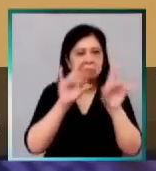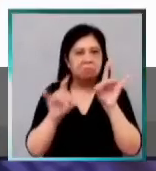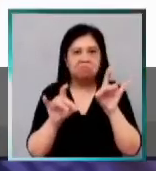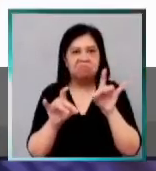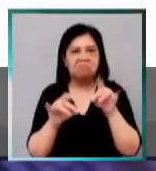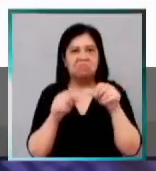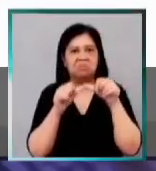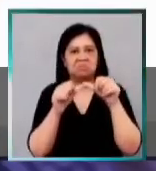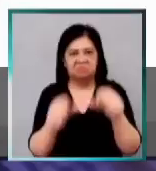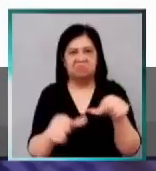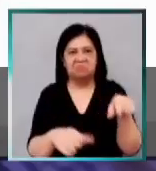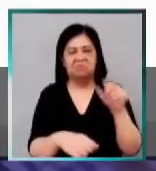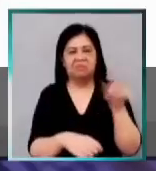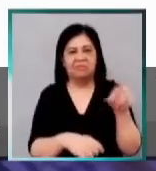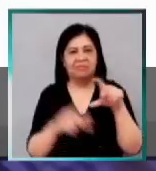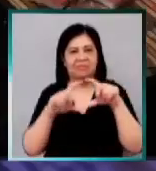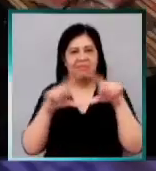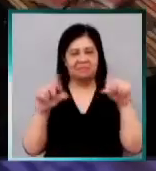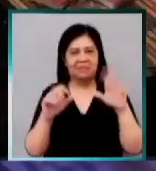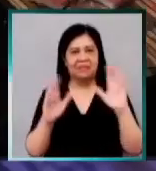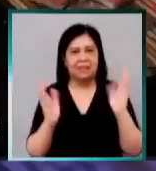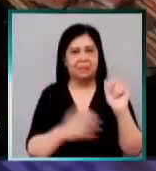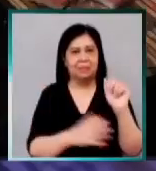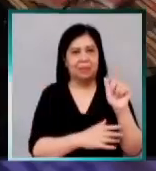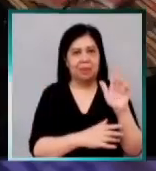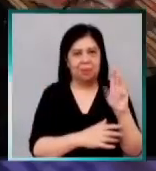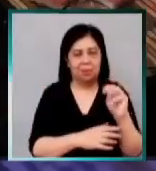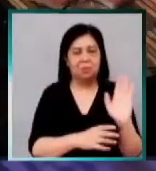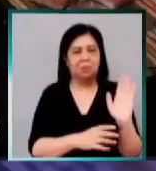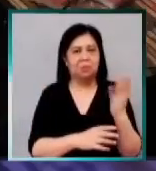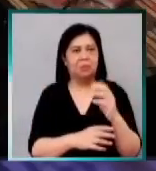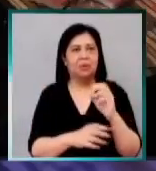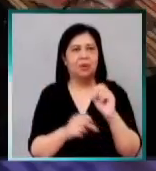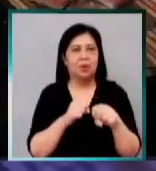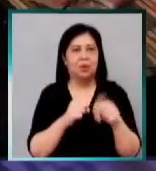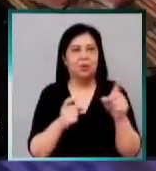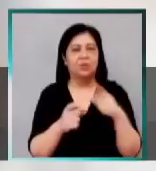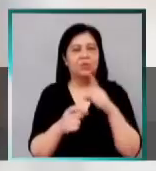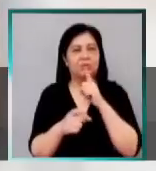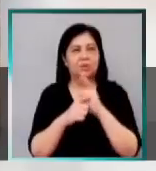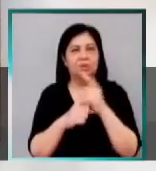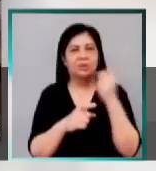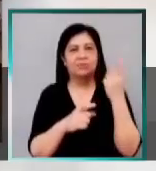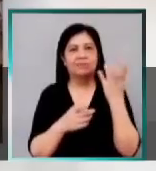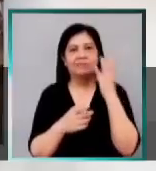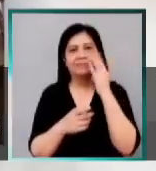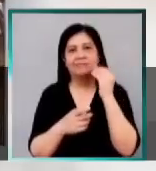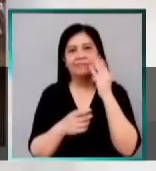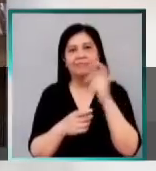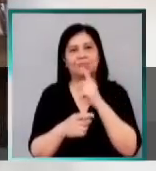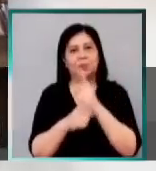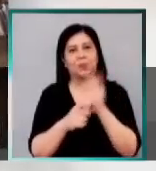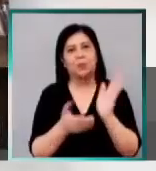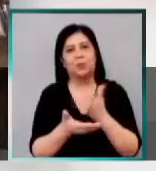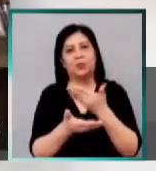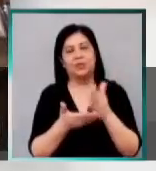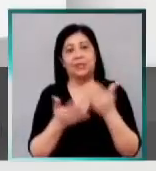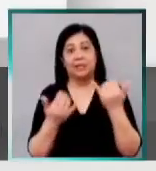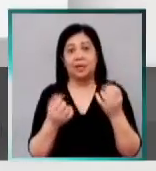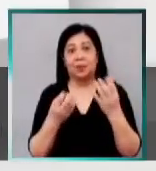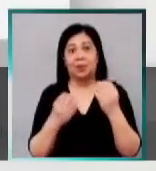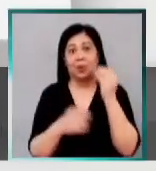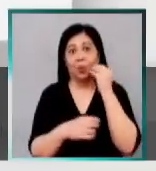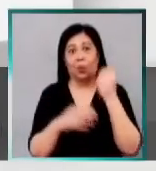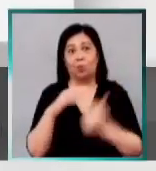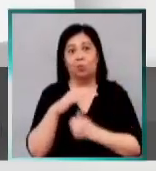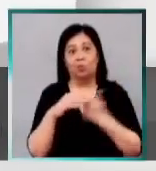album eh. So with that, mas magkaka-deeper connection ka to the music. At ngayong marami ang nasa bahay o mag-isa, pati